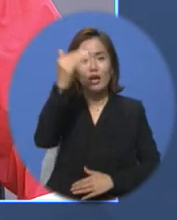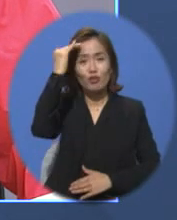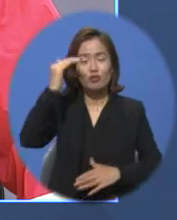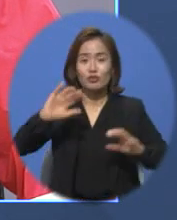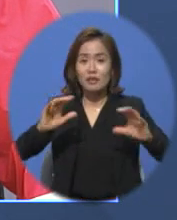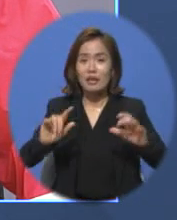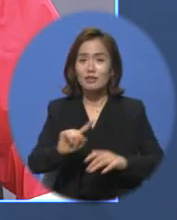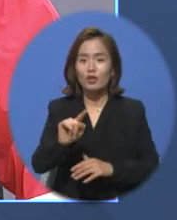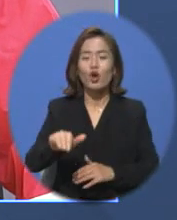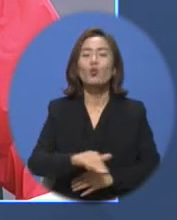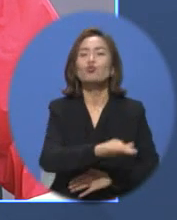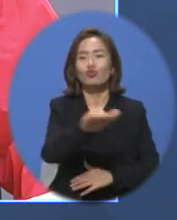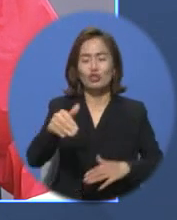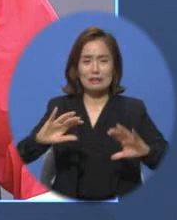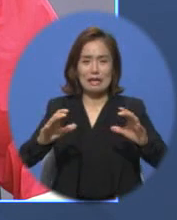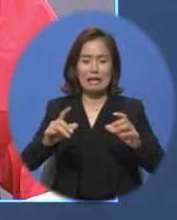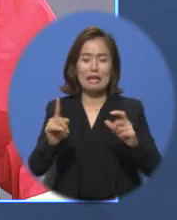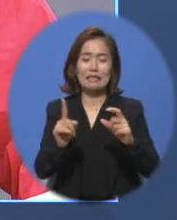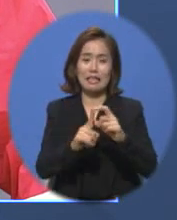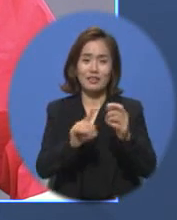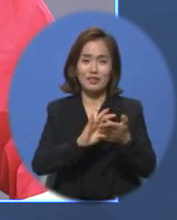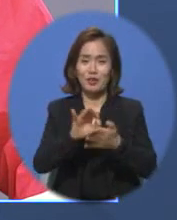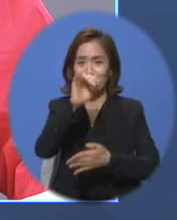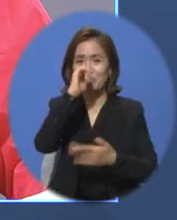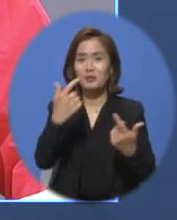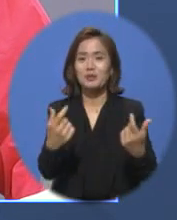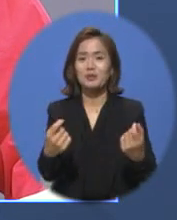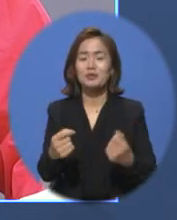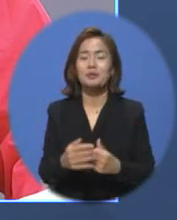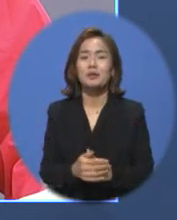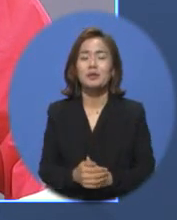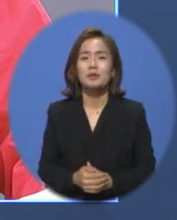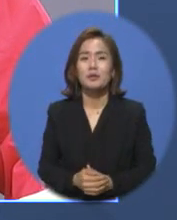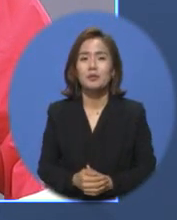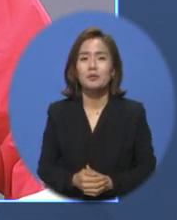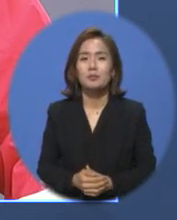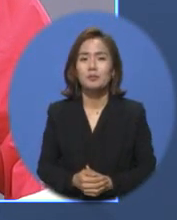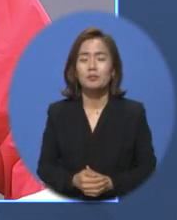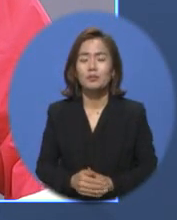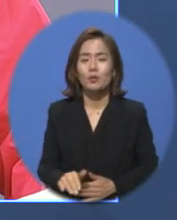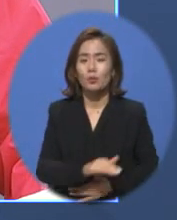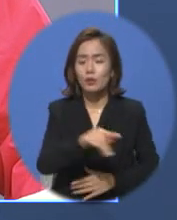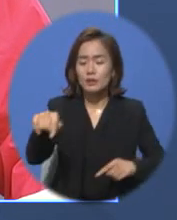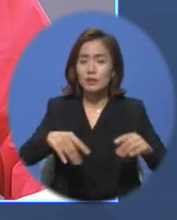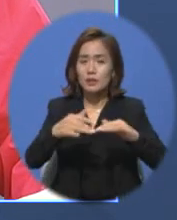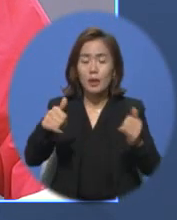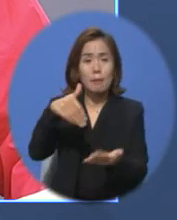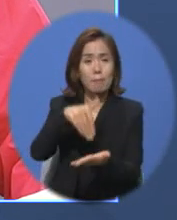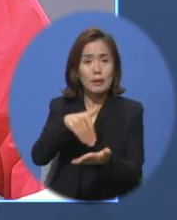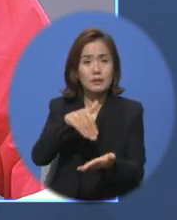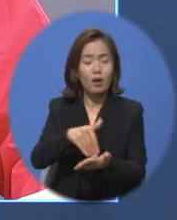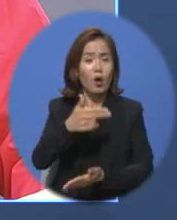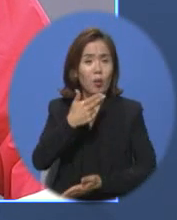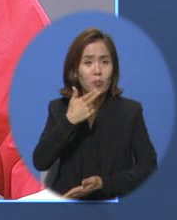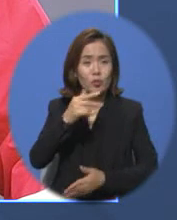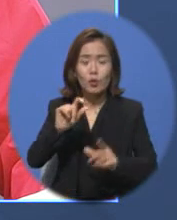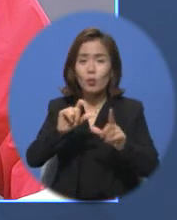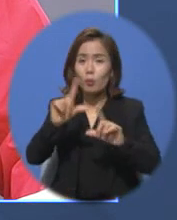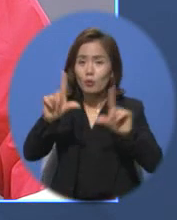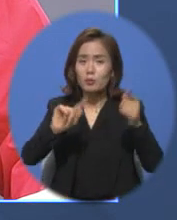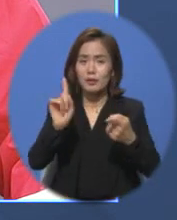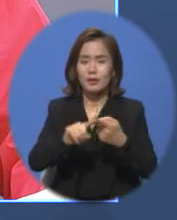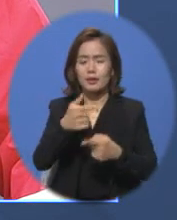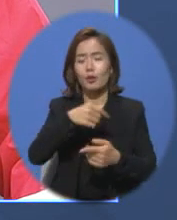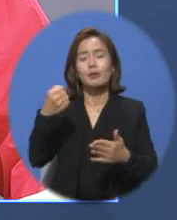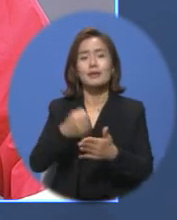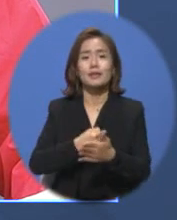할때는 중성형인"우리"를사용하여"우리나라"또는"우리 대한민국"이라고하는것이올바릅니다.아, 우리 정치인들이자기들의행동을반성하지않는다는